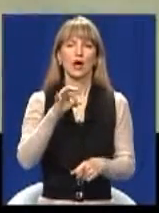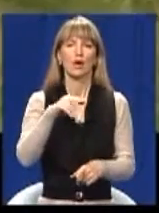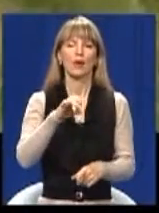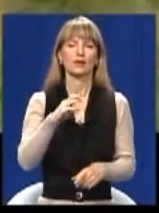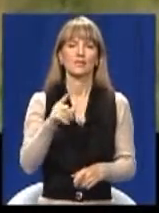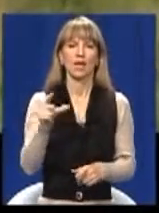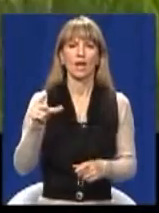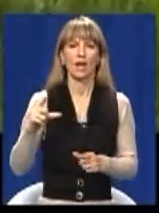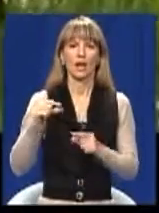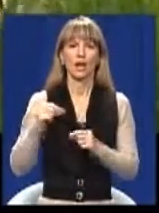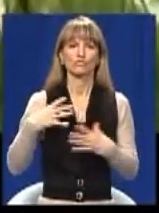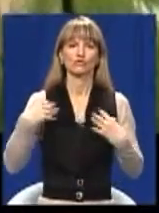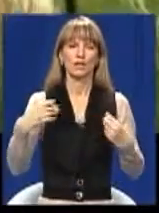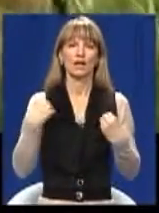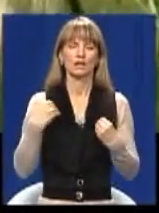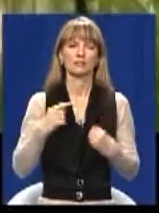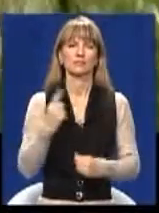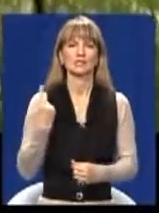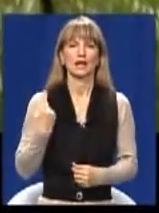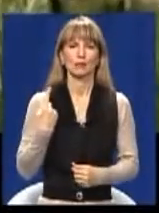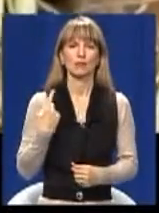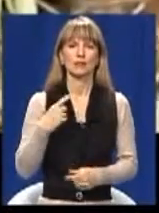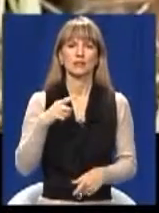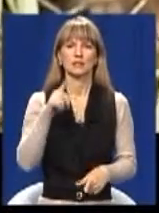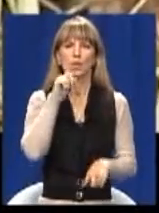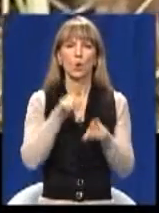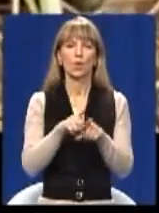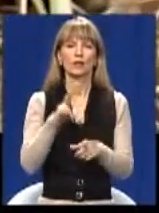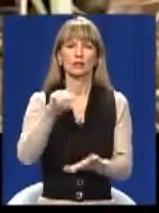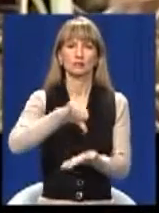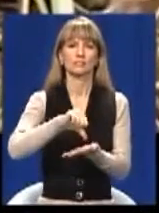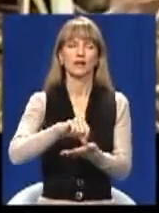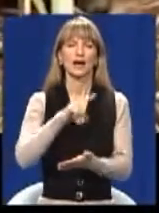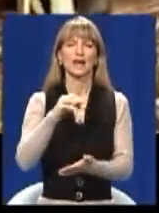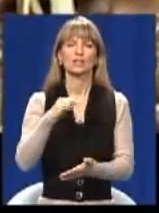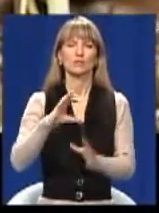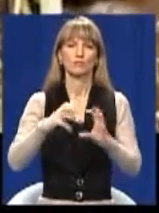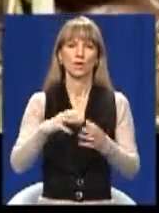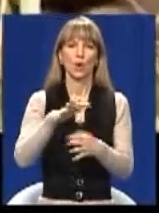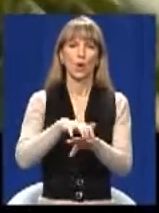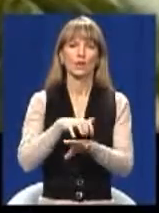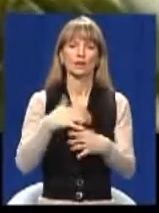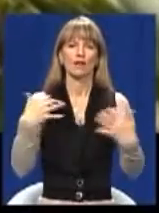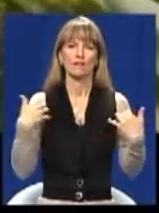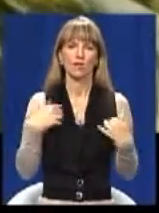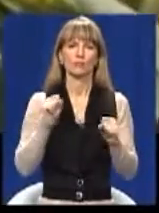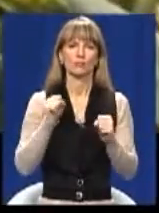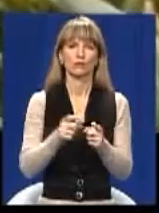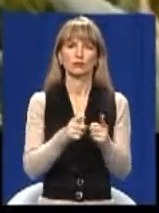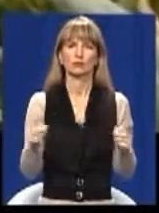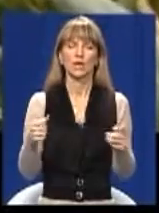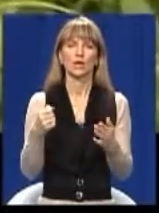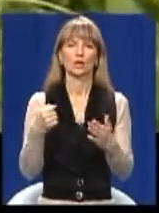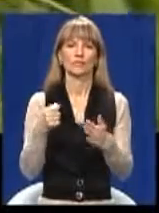коротка шерсть, спритність та міцність дуже схожа на представників хижого світу кошачих тварин. Однак величина котів може досягати до